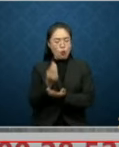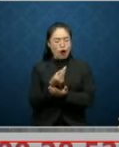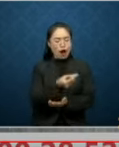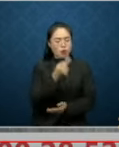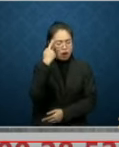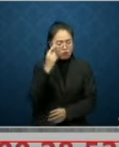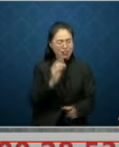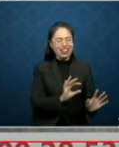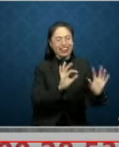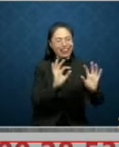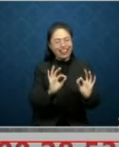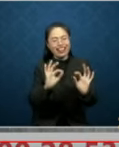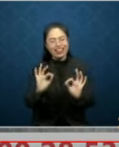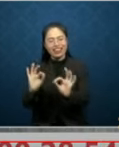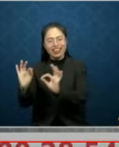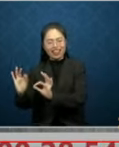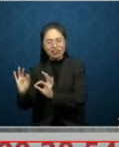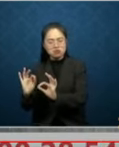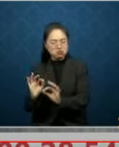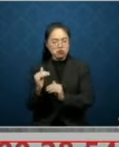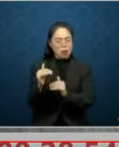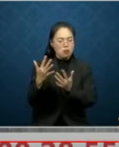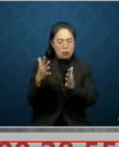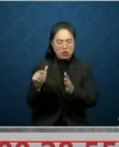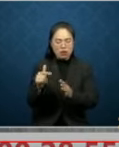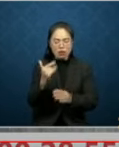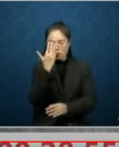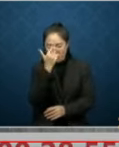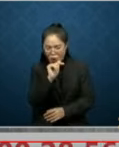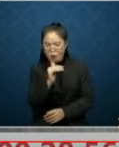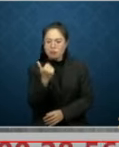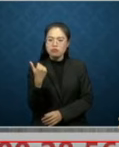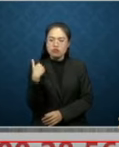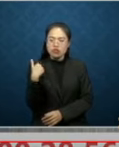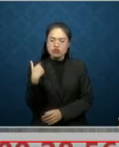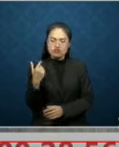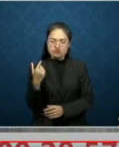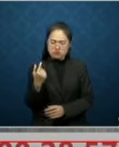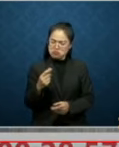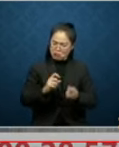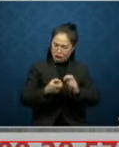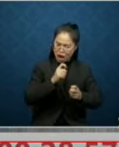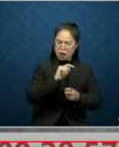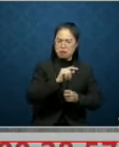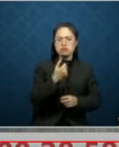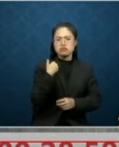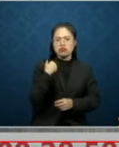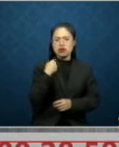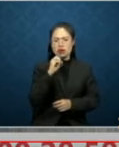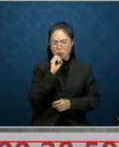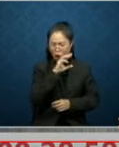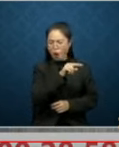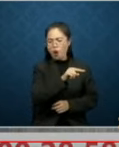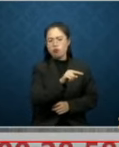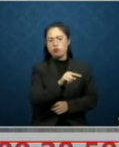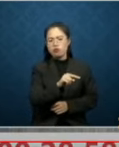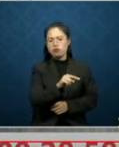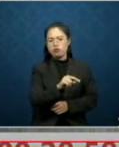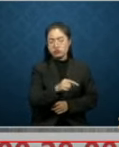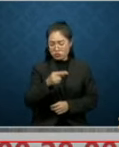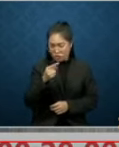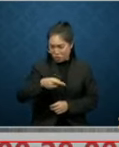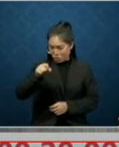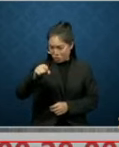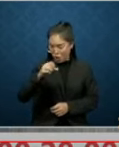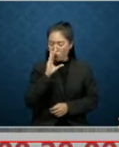อนแล้วเลื่อนอีกแล้วเลื่อนต่อไปอีกไม่มีกำหนดเพราะว่าอะไรเพราะมีคนคอยดักตีหัวอยู่ท่านพูดอย่างเงี้ยนะครับจริงก็เปล่าท่านน